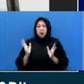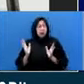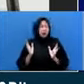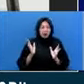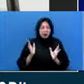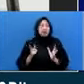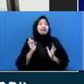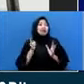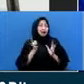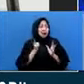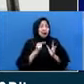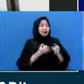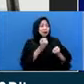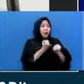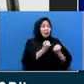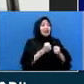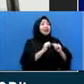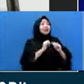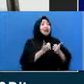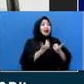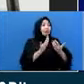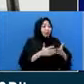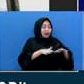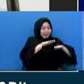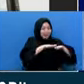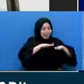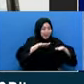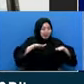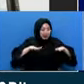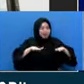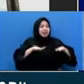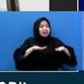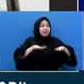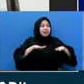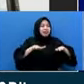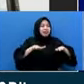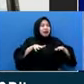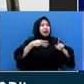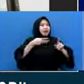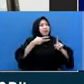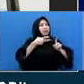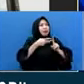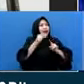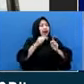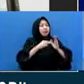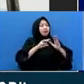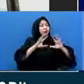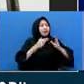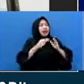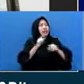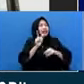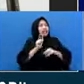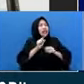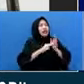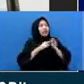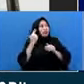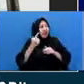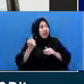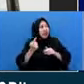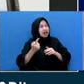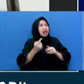asosiasi pengusaha rental mobil Indonesia atau aspeda atau brn Buser interalnasional eh